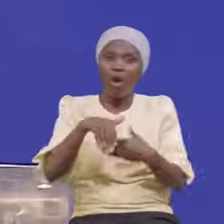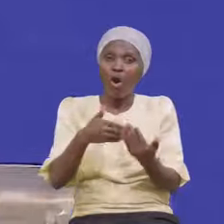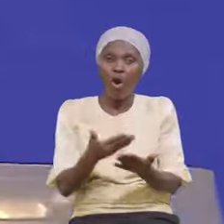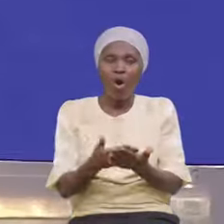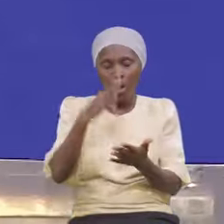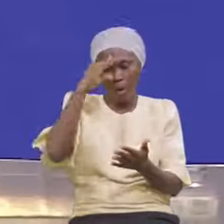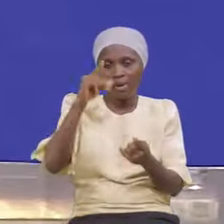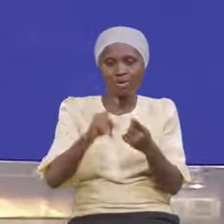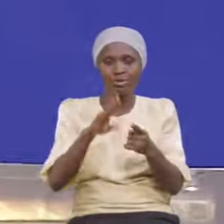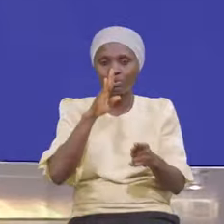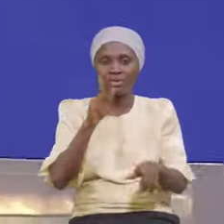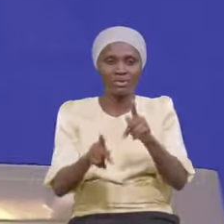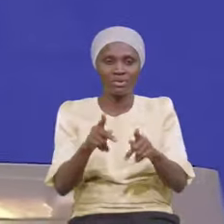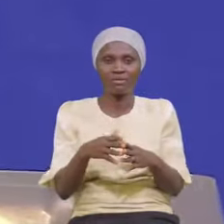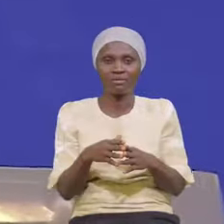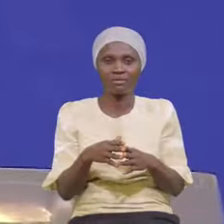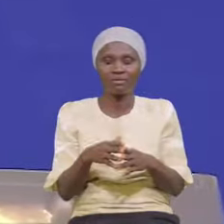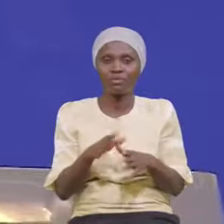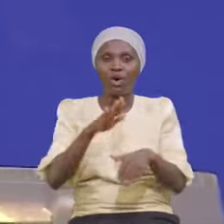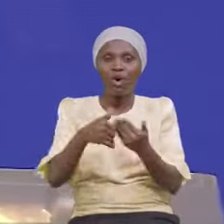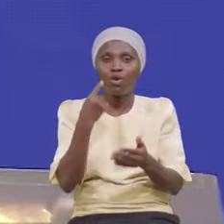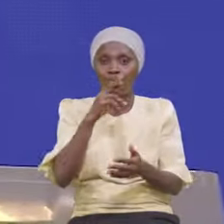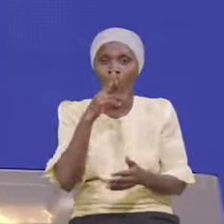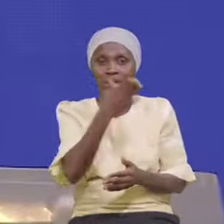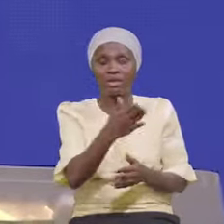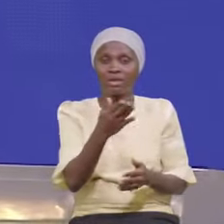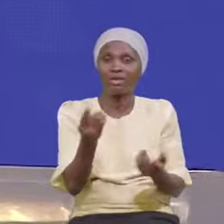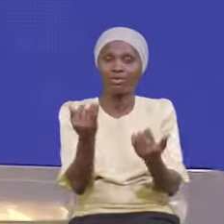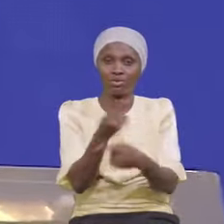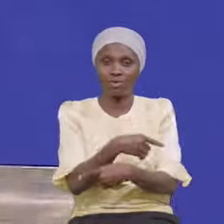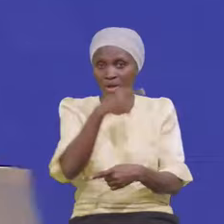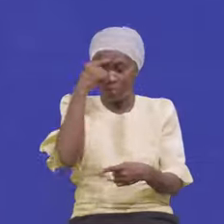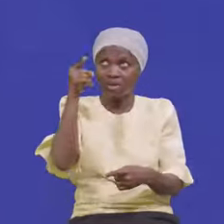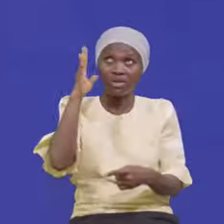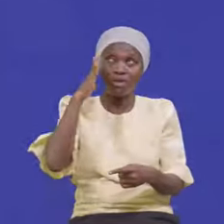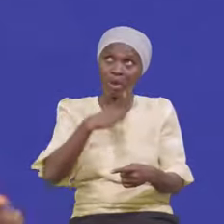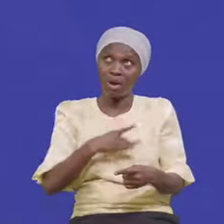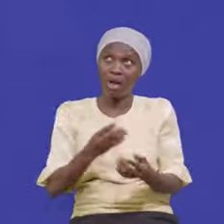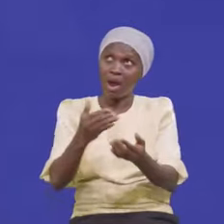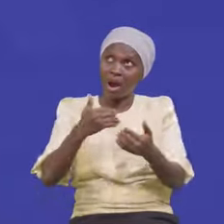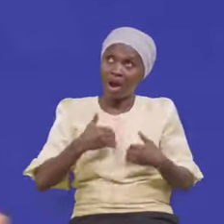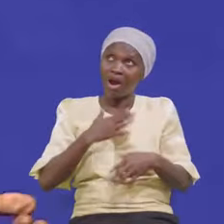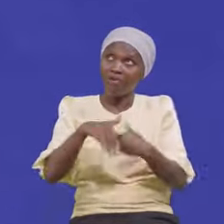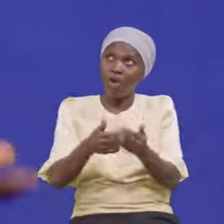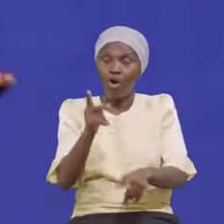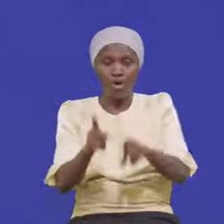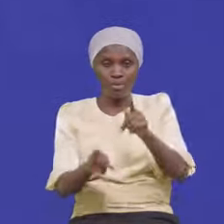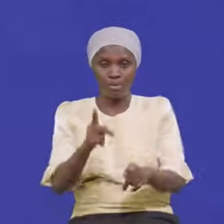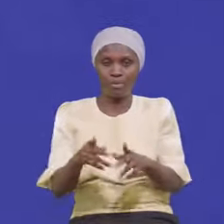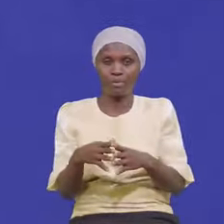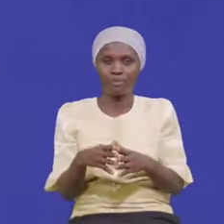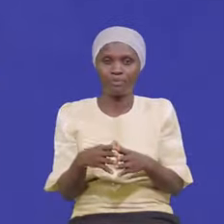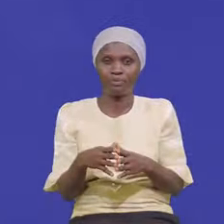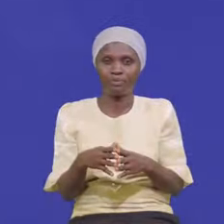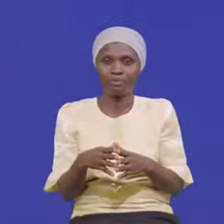సర్వలోక మానవాళి. ఈ రోజు ఇక్కడ ఉన్న మానవాళి అందరూ. Because you will have all men. ఎందుకంటే సకల లోక మానవాళికి. All men who know that